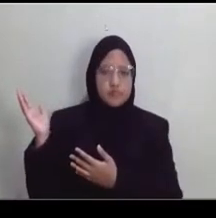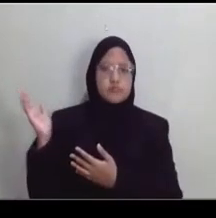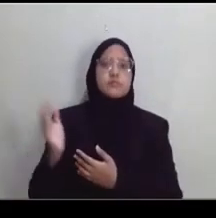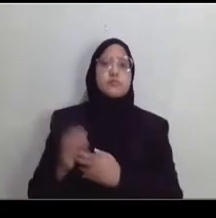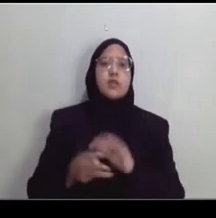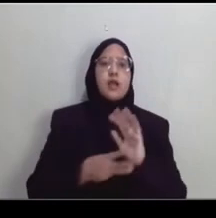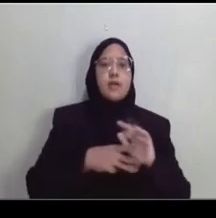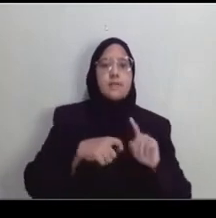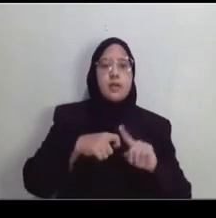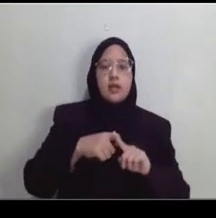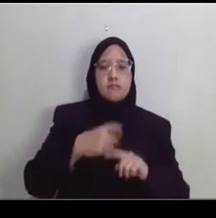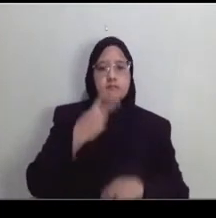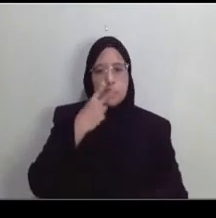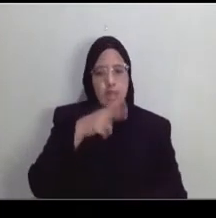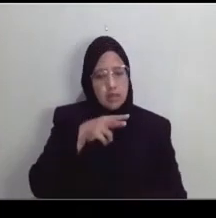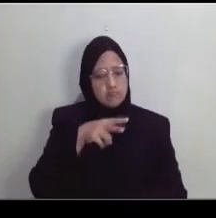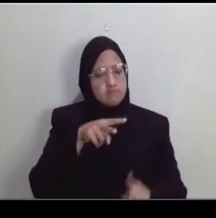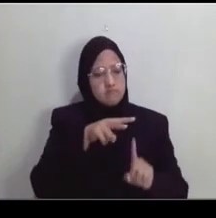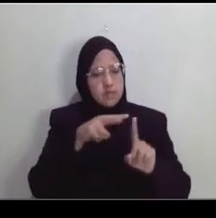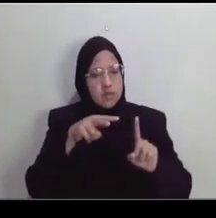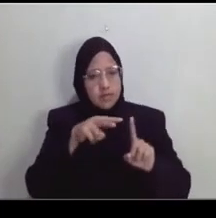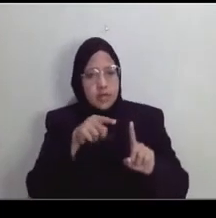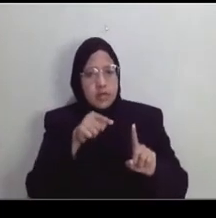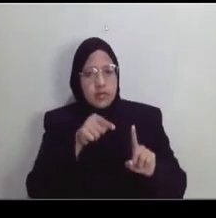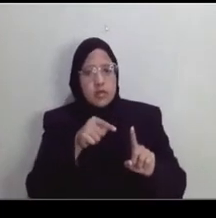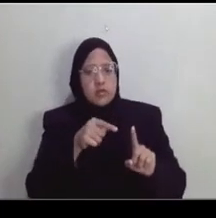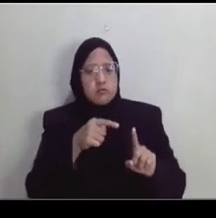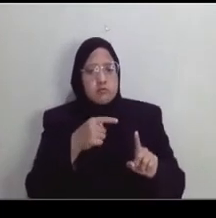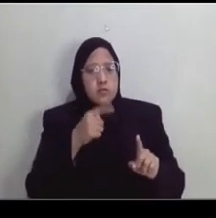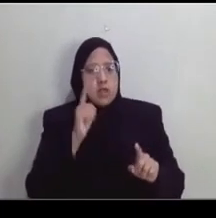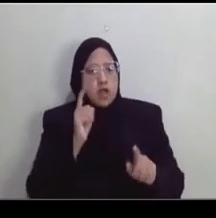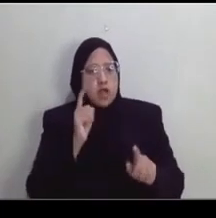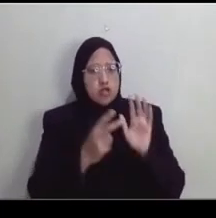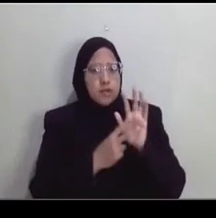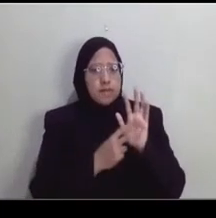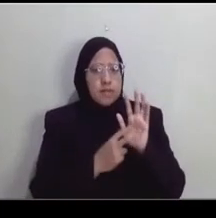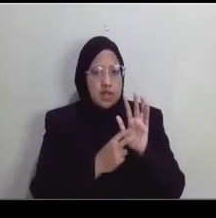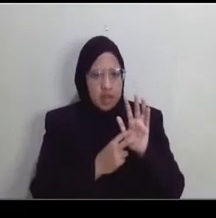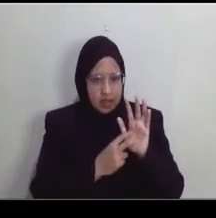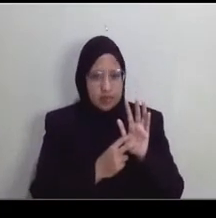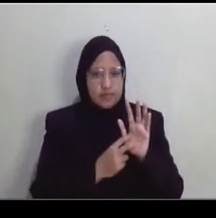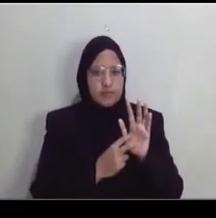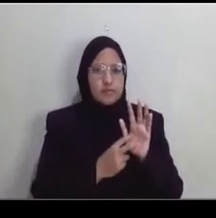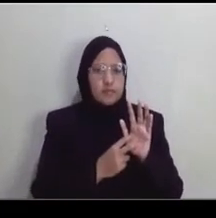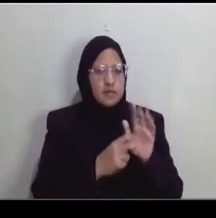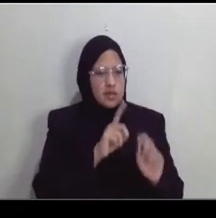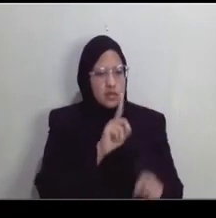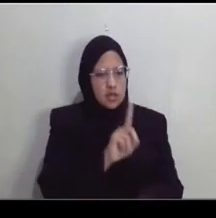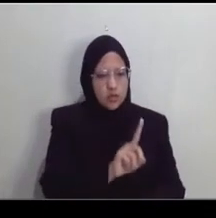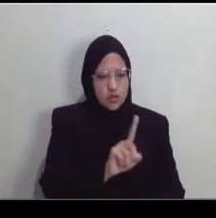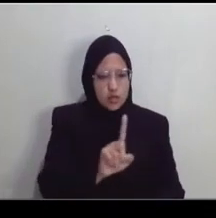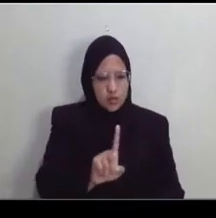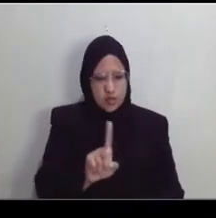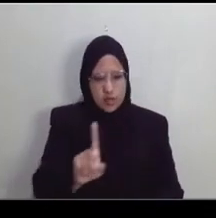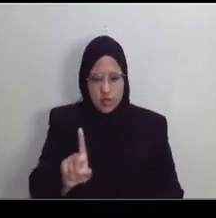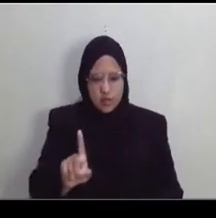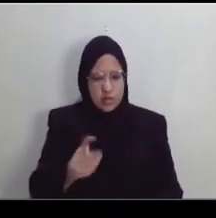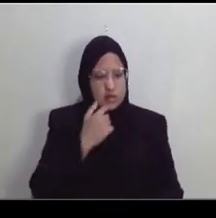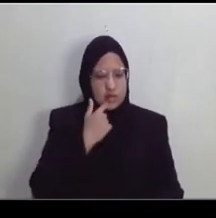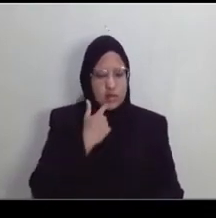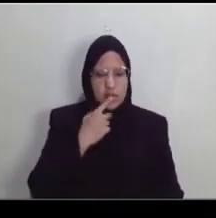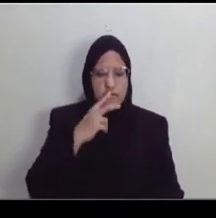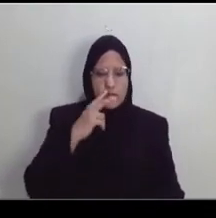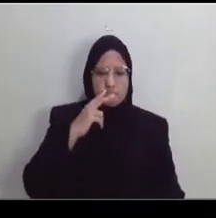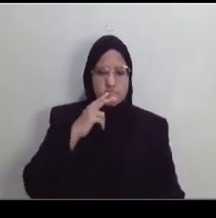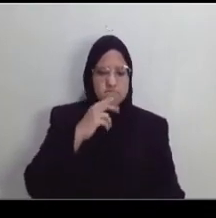memandang tidak perlu untuk menilai secara secara satu demi satu dari seluruh pernyataan yang disampaikan